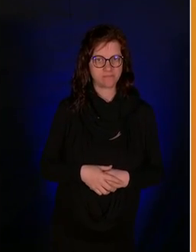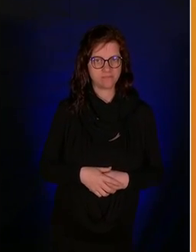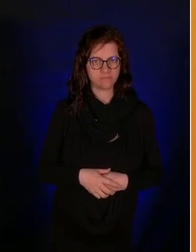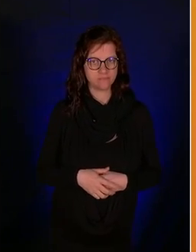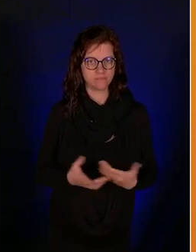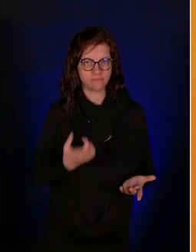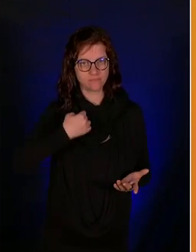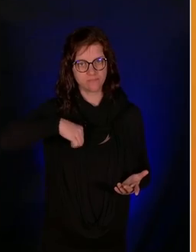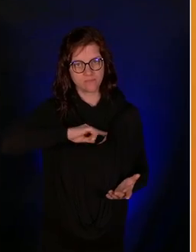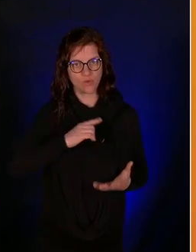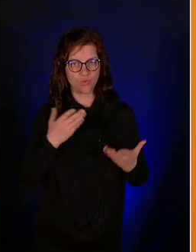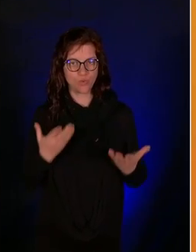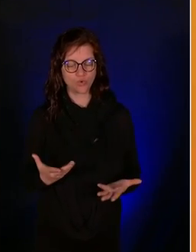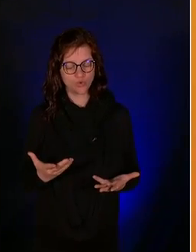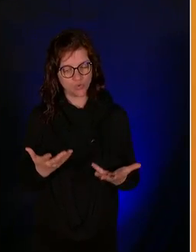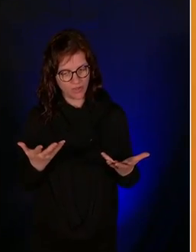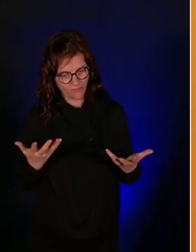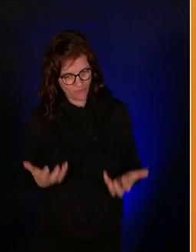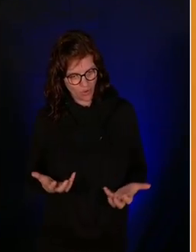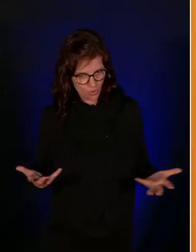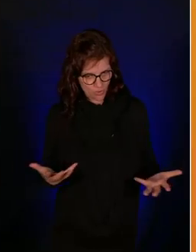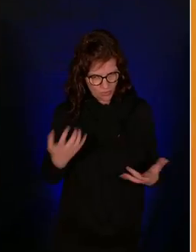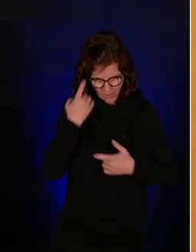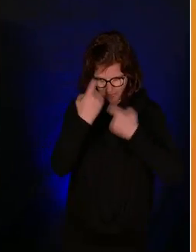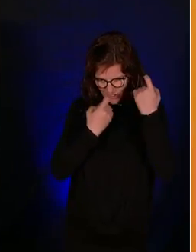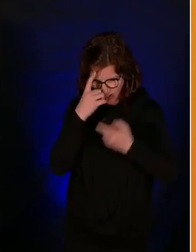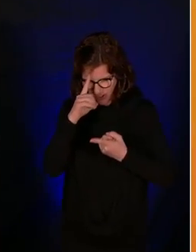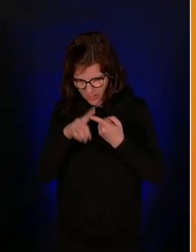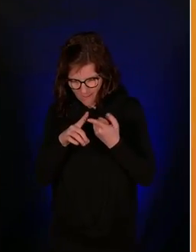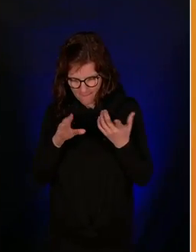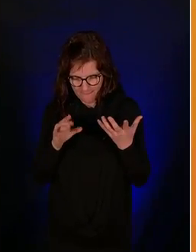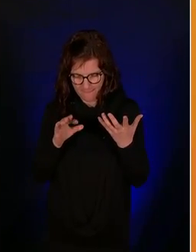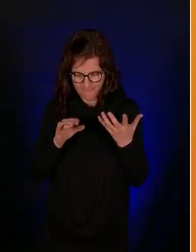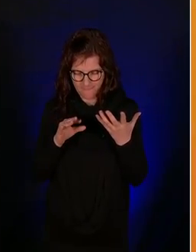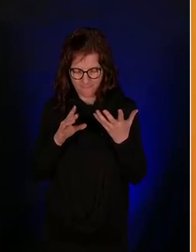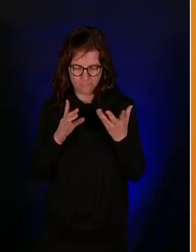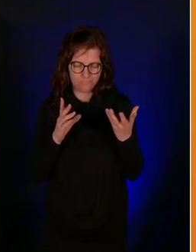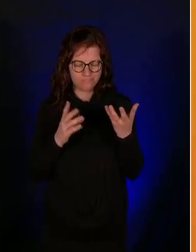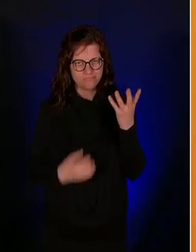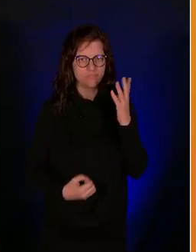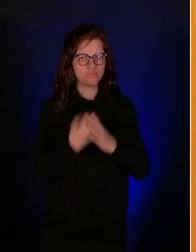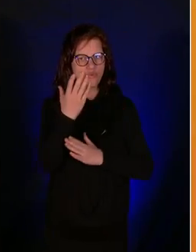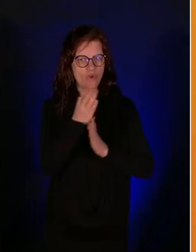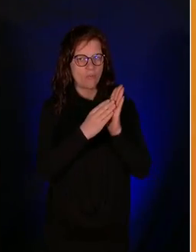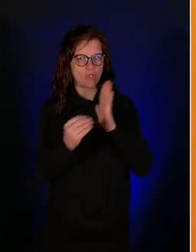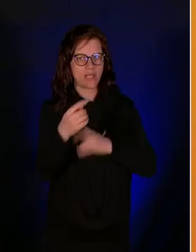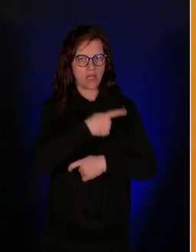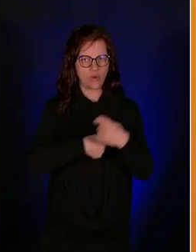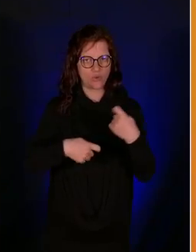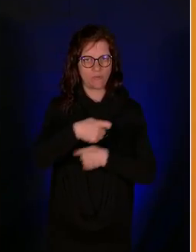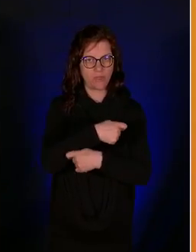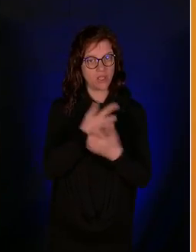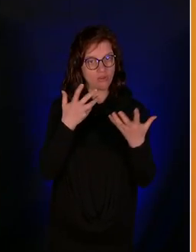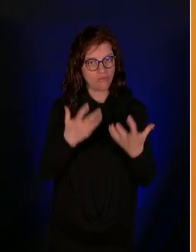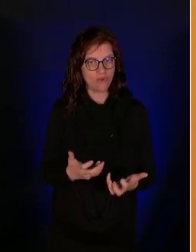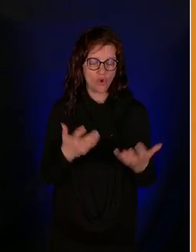nous souhaitons aujourd'hui nous orienter vers une réflexion sur ou explorer les nouveaux modèles économiques. Nous voulons aller